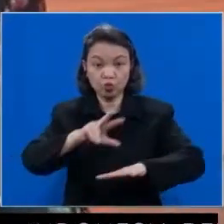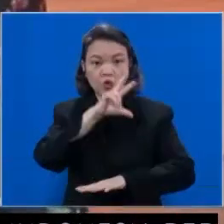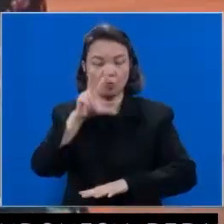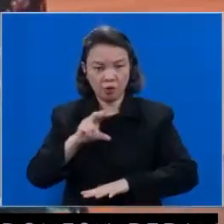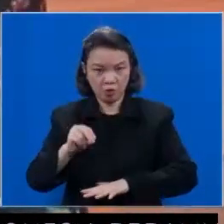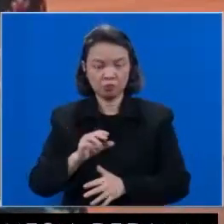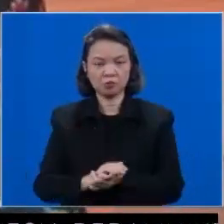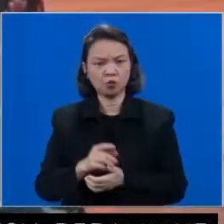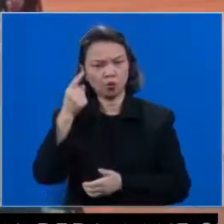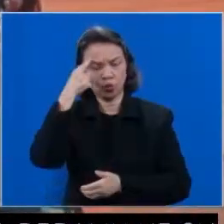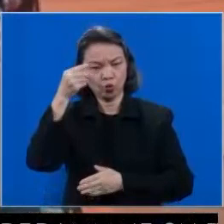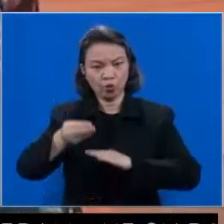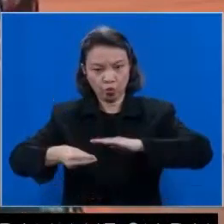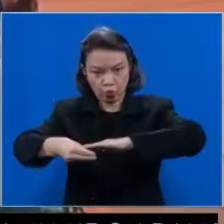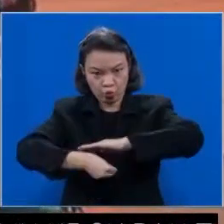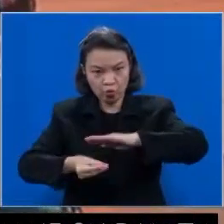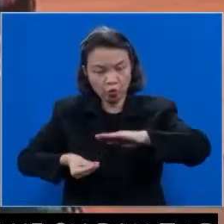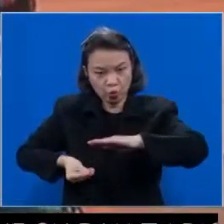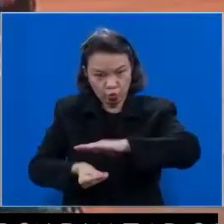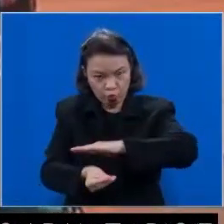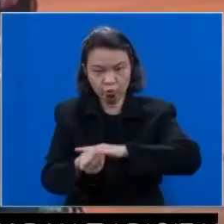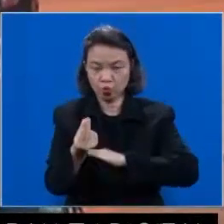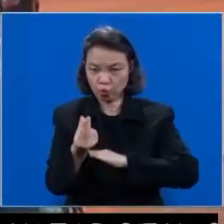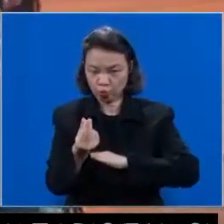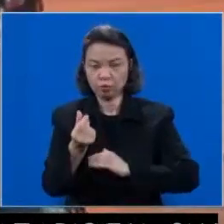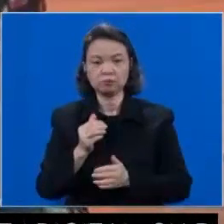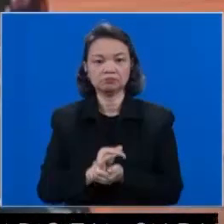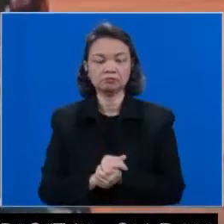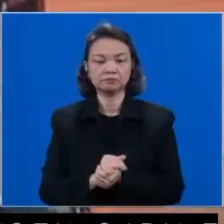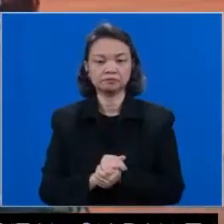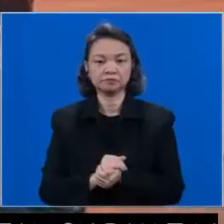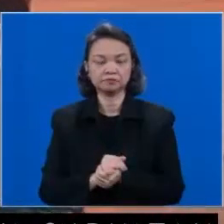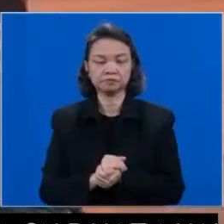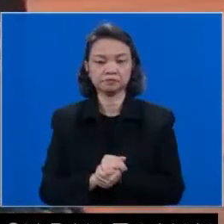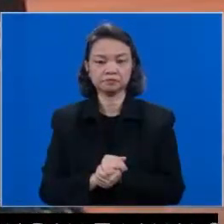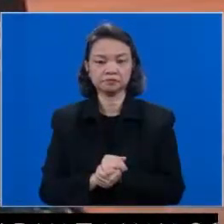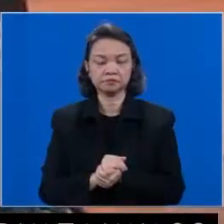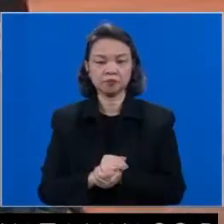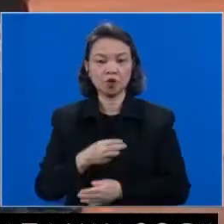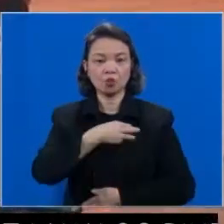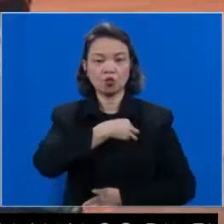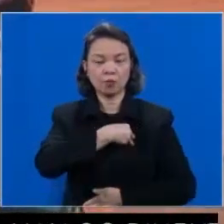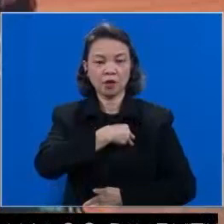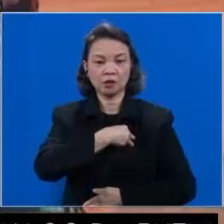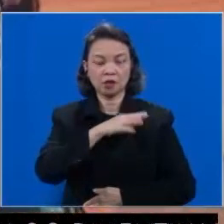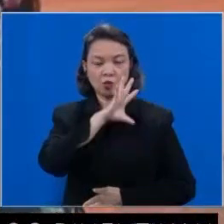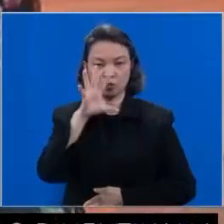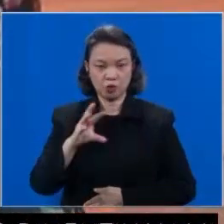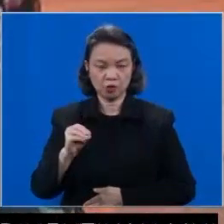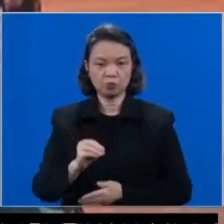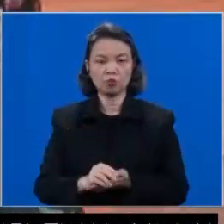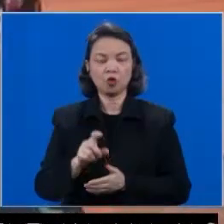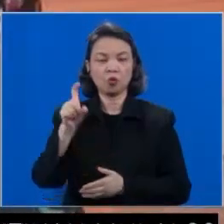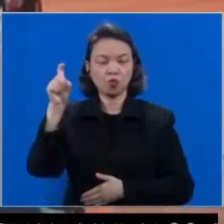dugaan tindak pidana korupsi pemberian dan penerimaan suap diantaranya adalah bupati Kabupaten Bogor dan